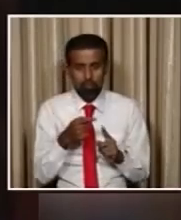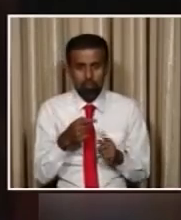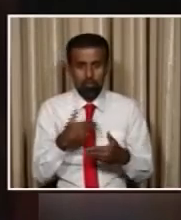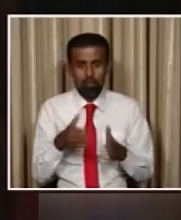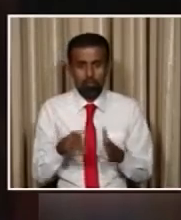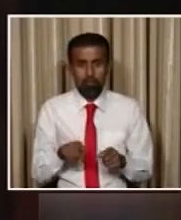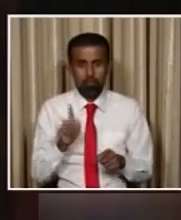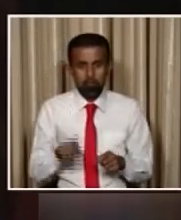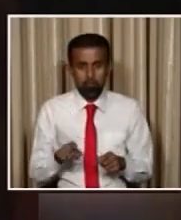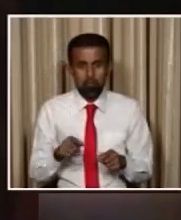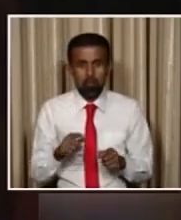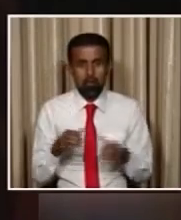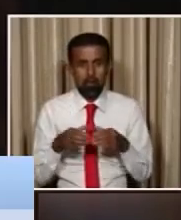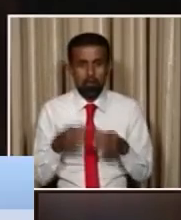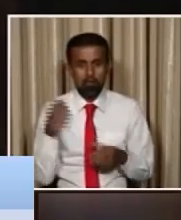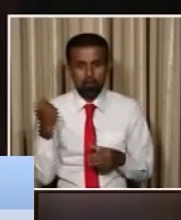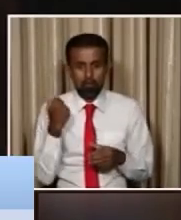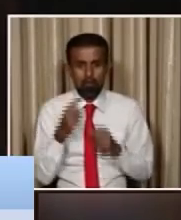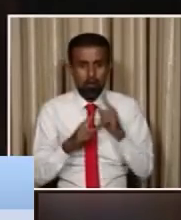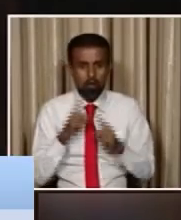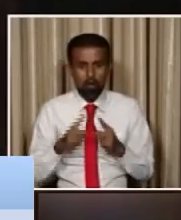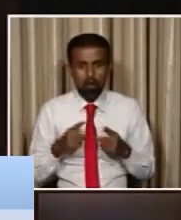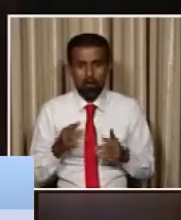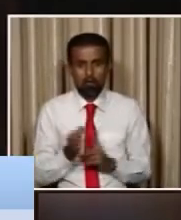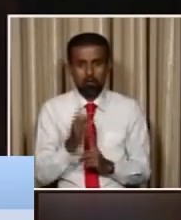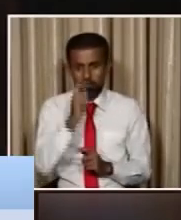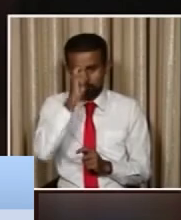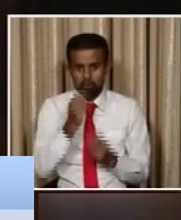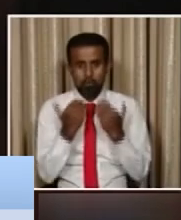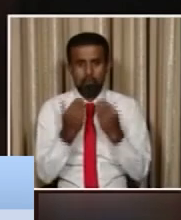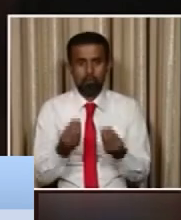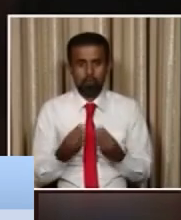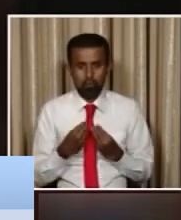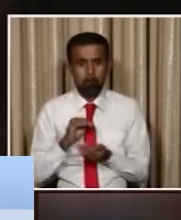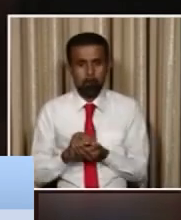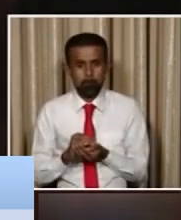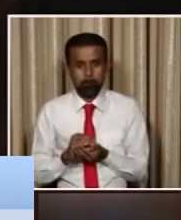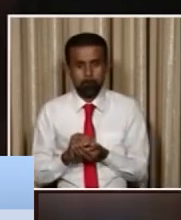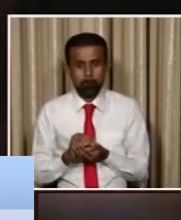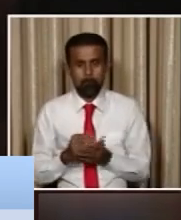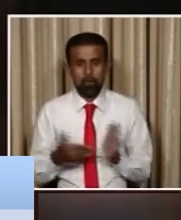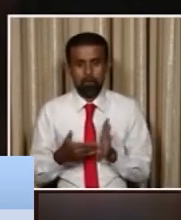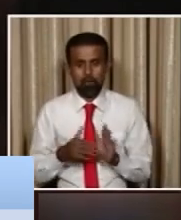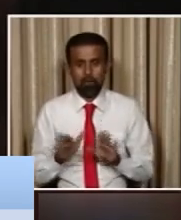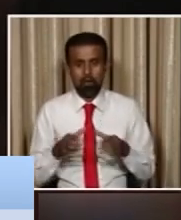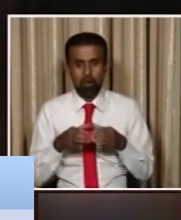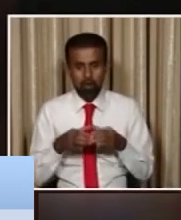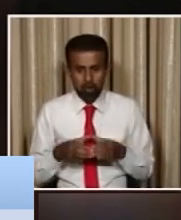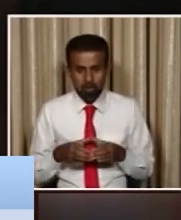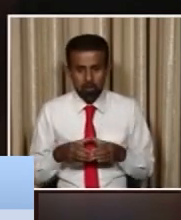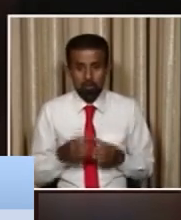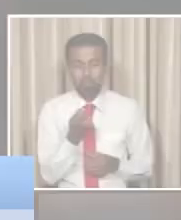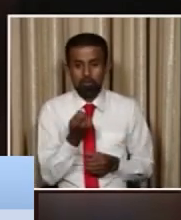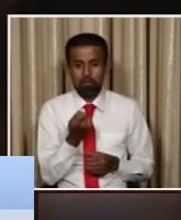කැබිනට් මණ්ඩලයේ කණ්ඩායම් රැස්වීමෙත් මේ පිළිබඳව සාකච්ඡා කළා ජනාධිපතිතුමා උපදෙස් ලබා දීලා තියෙනවා මහා භාණ්ඩාගාරයට සහ ආපදා කළමනාකරණ අමාත්‍යාංශයට මේ